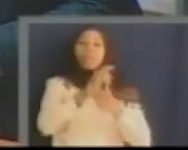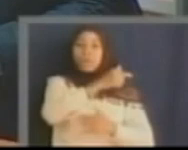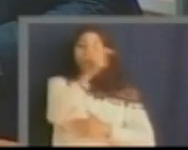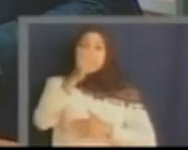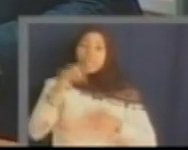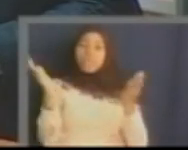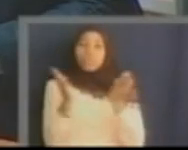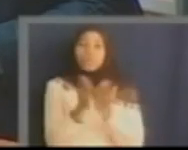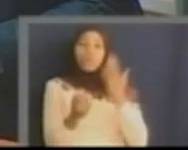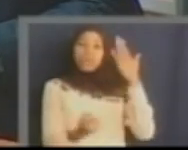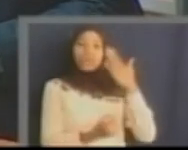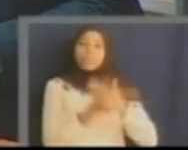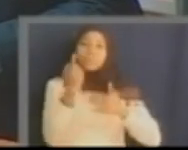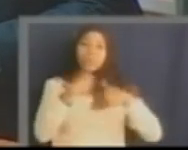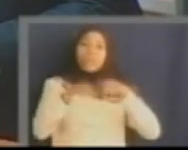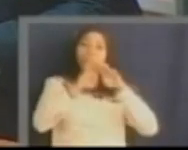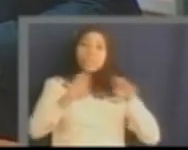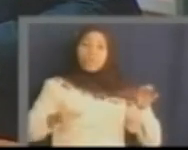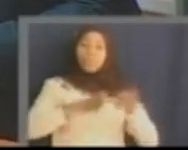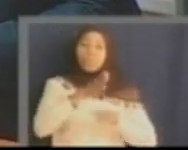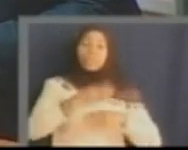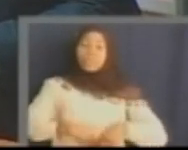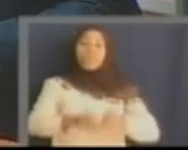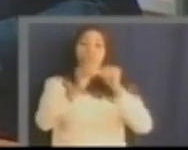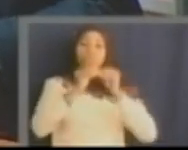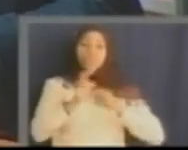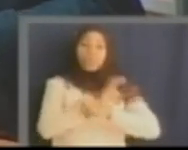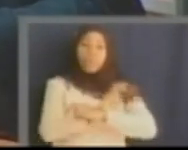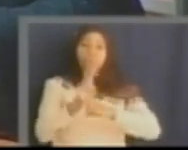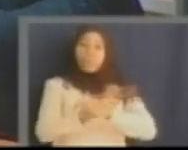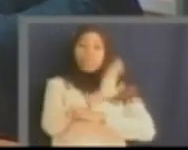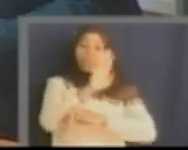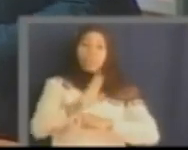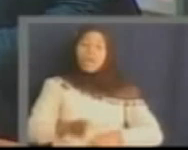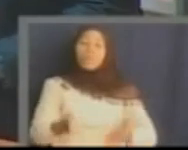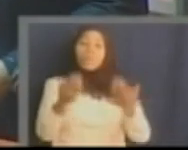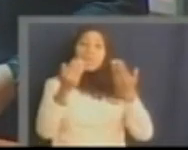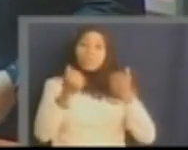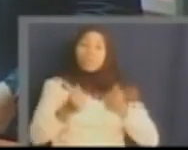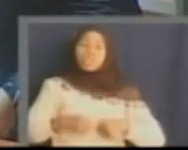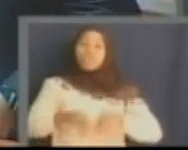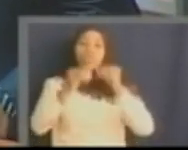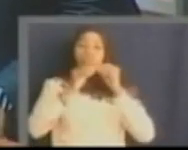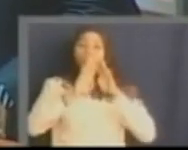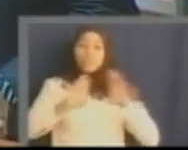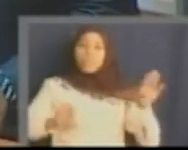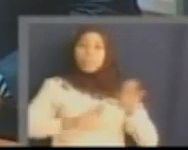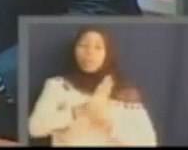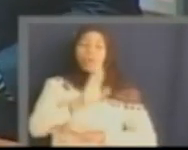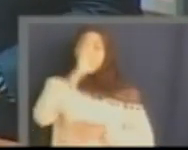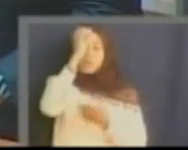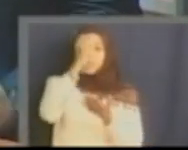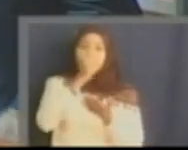katika ukumbi huu utupe ulinzi wako na utujalie baraka zako. Amin. Waheshimiwa